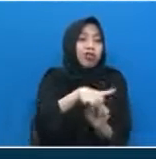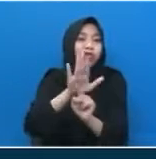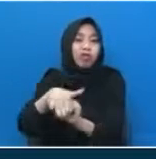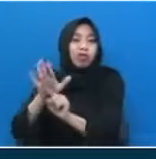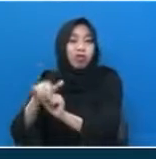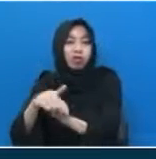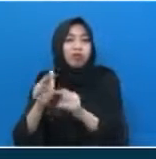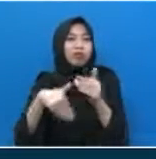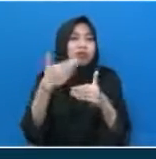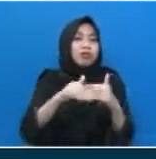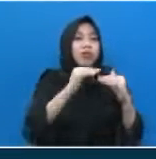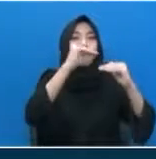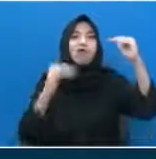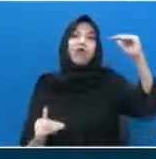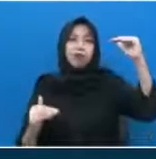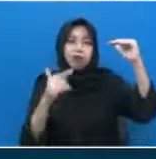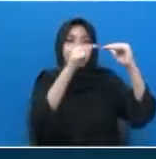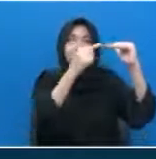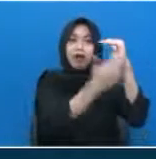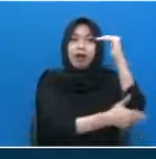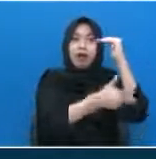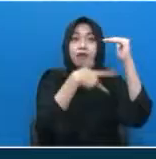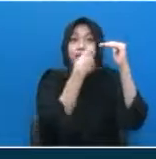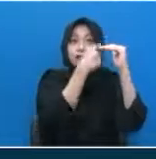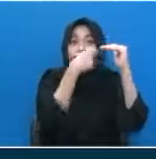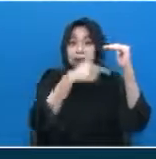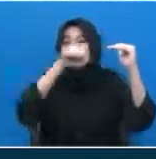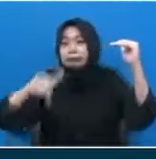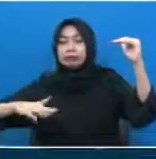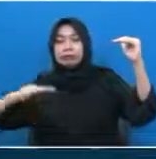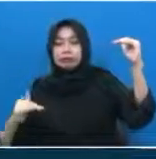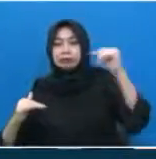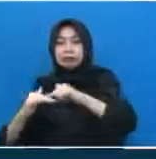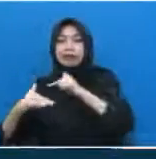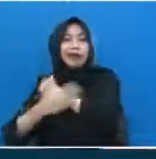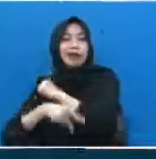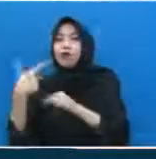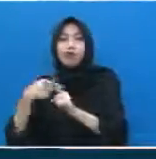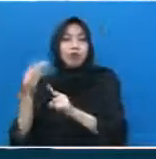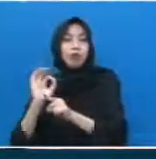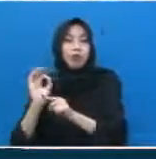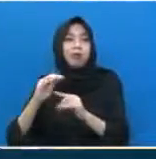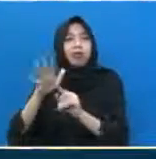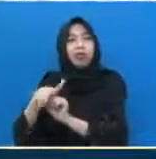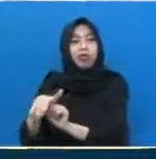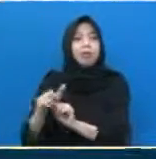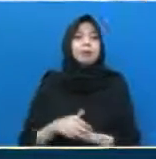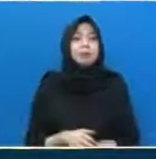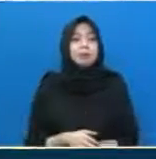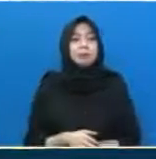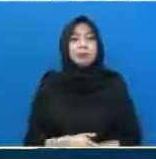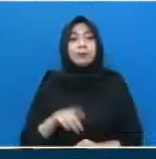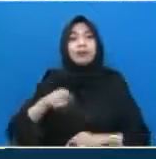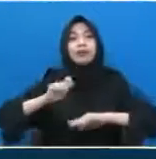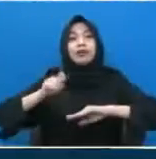19 sehingga melahirkan ketimpangan dalam upaya vaksinasi saat berpidato secara virtual di sidang Majelis